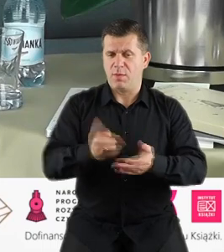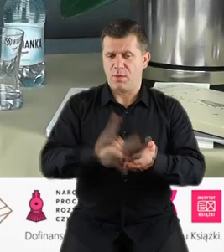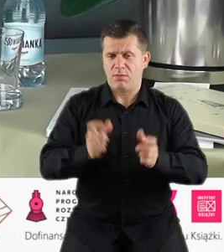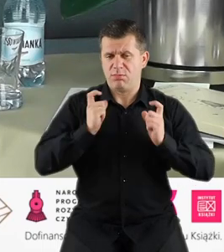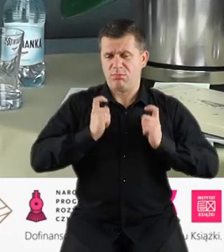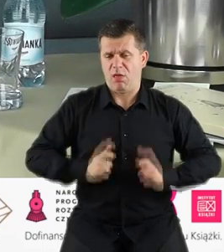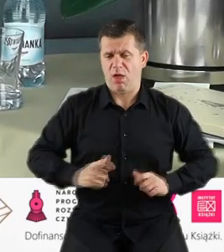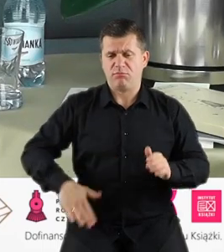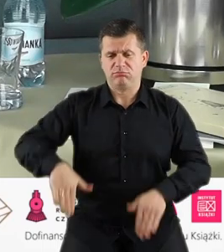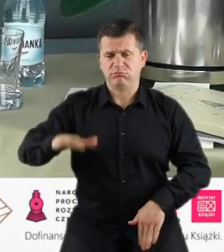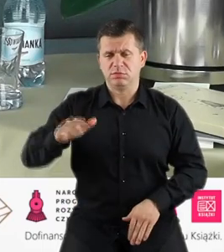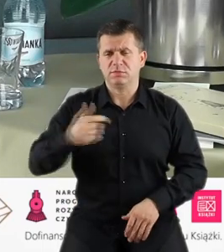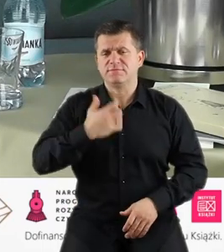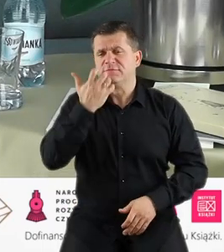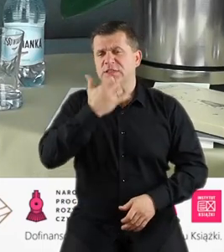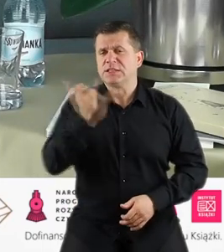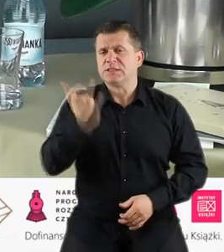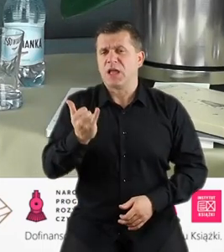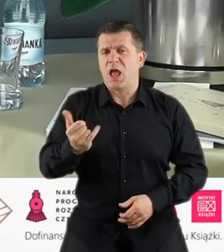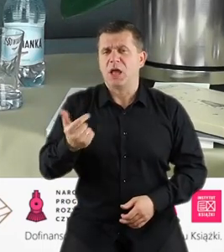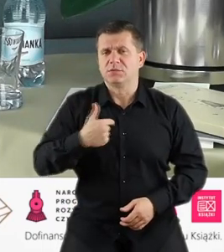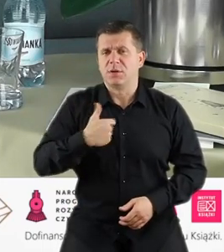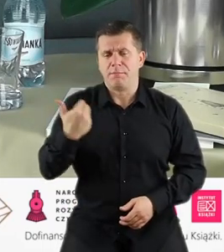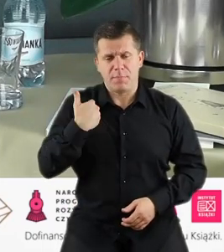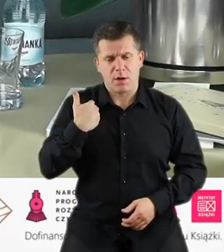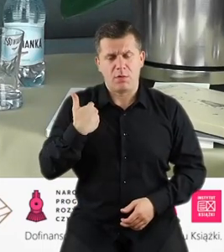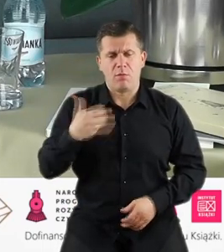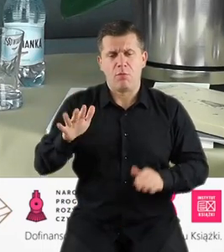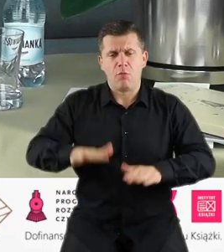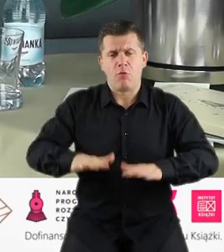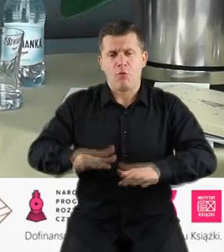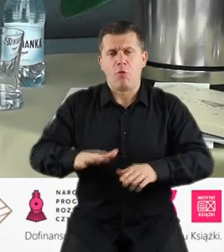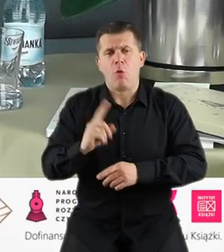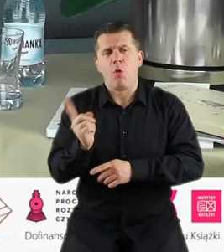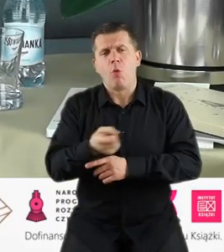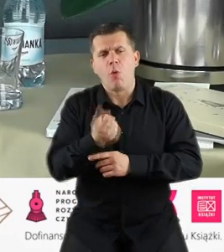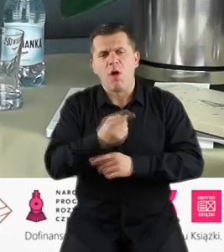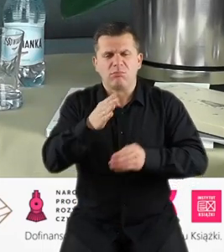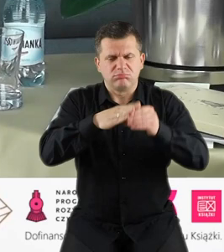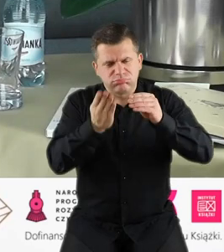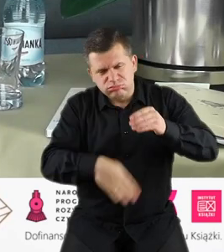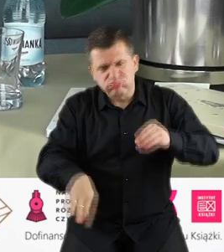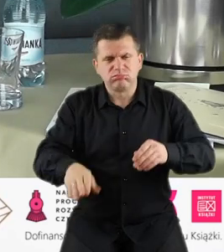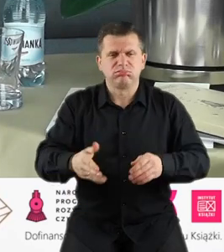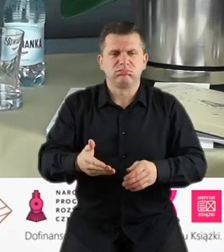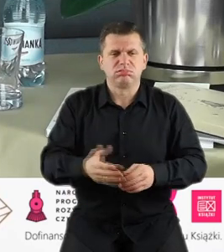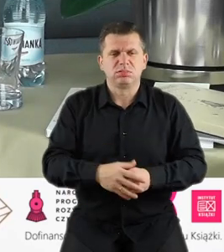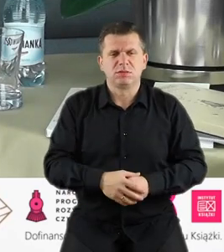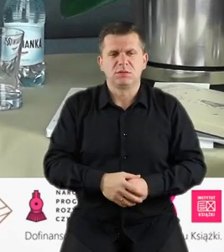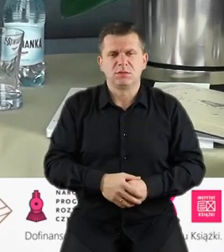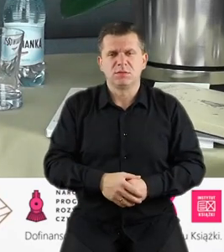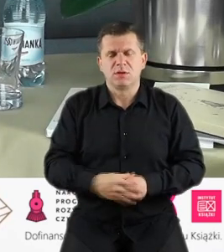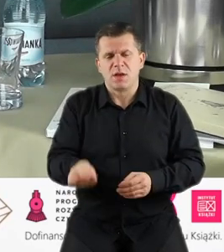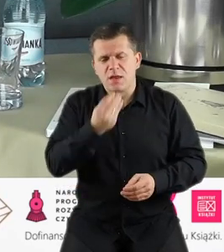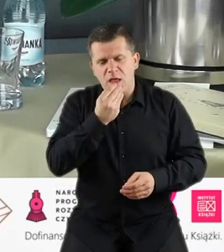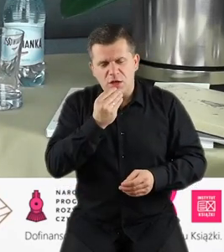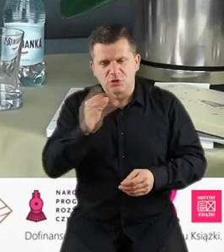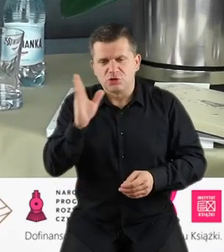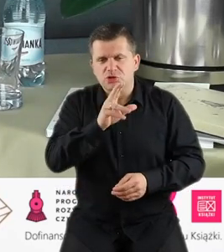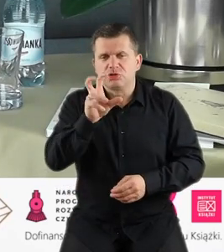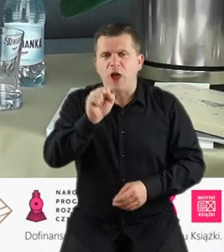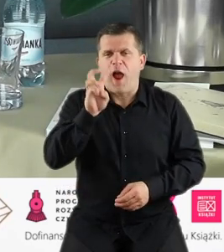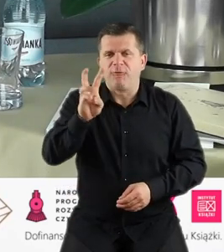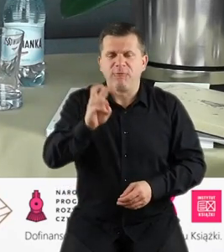wsi. Dzieciństwo, takie wczesne dzieciństwo spędziłam łażąc po rowach i zażerając szczaw. I